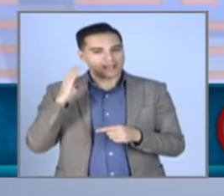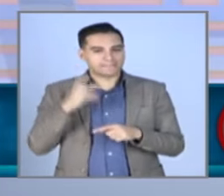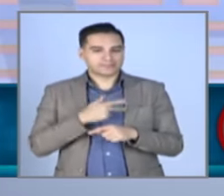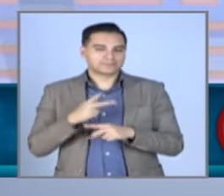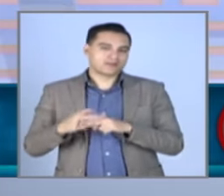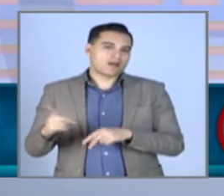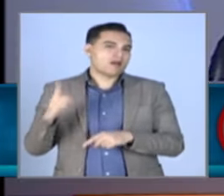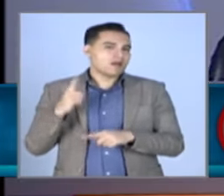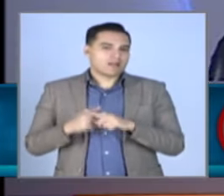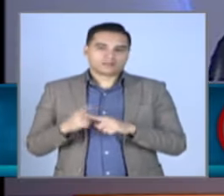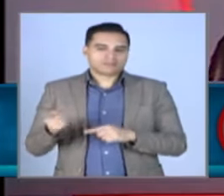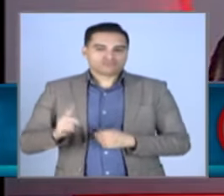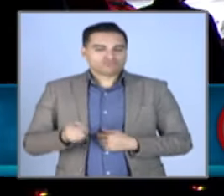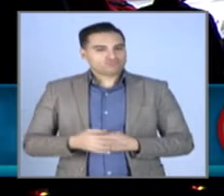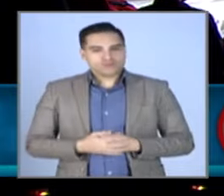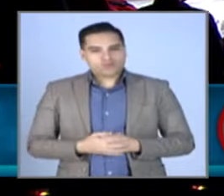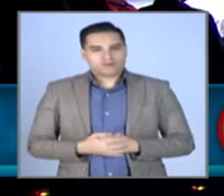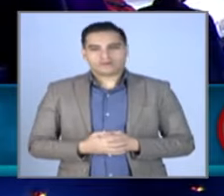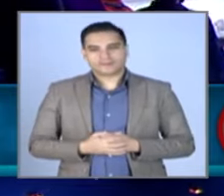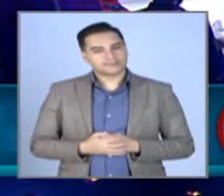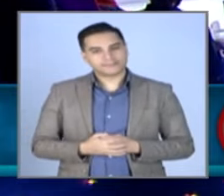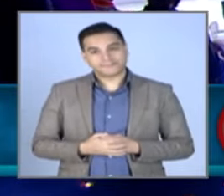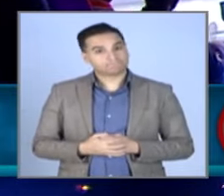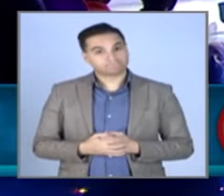الشديد إجابة خاطئة.